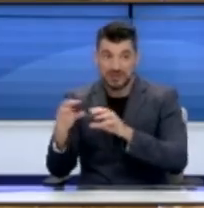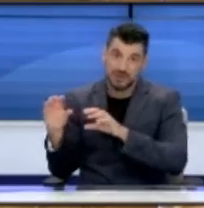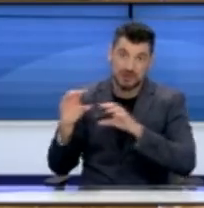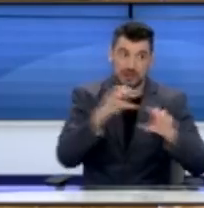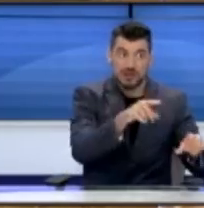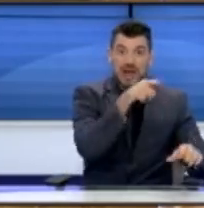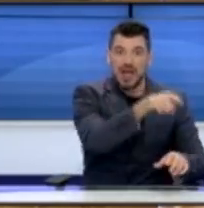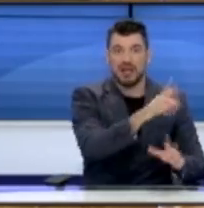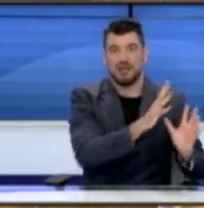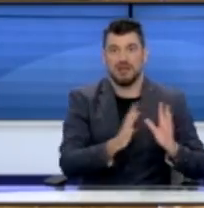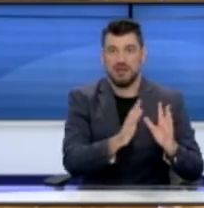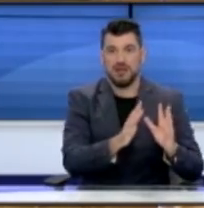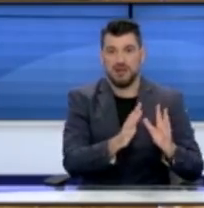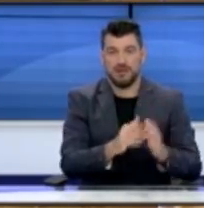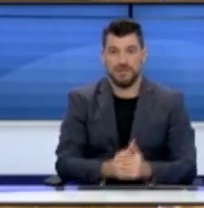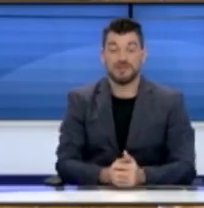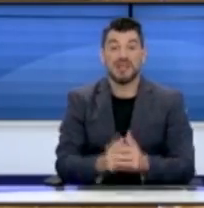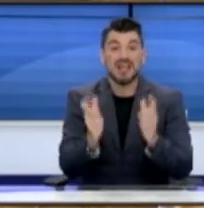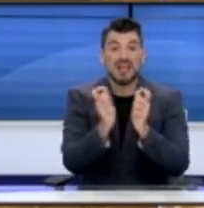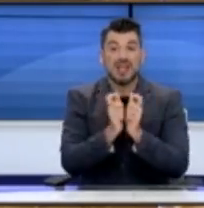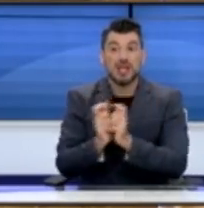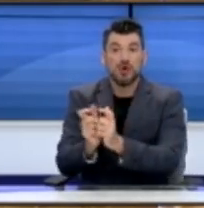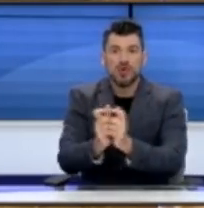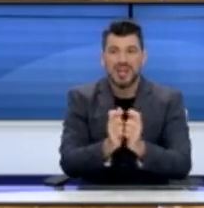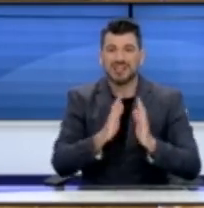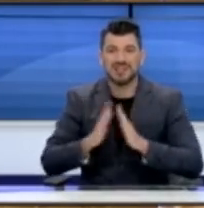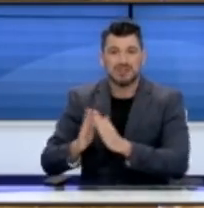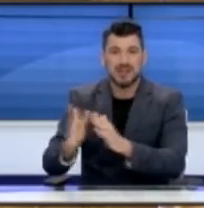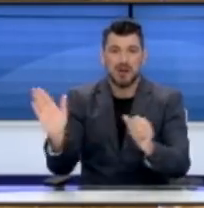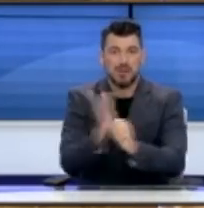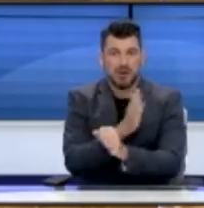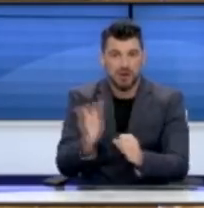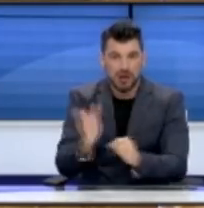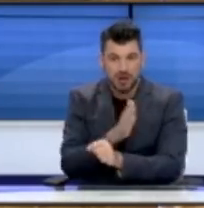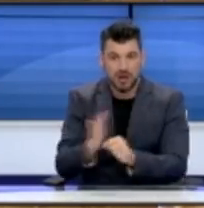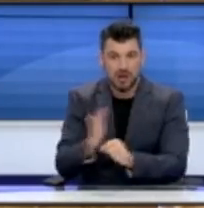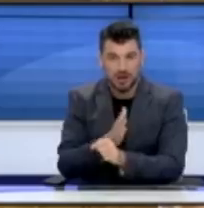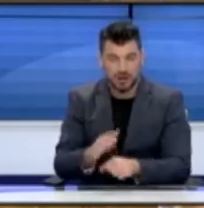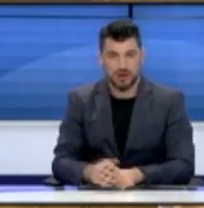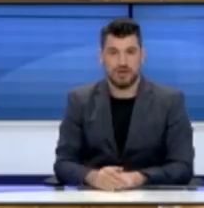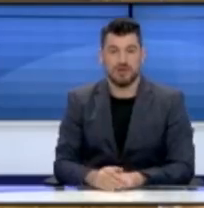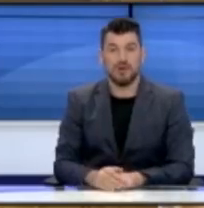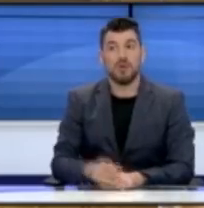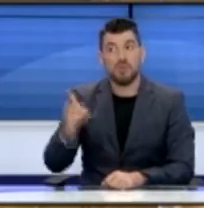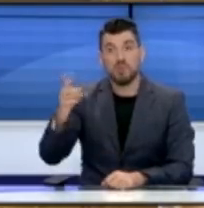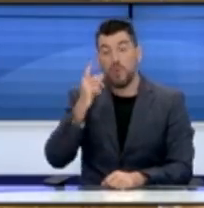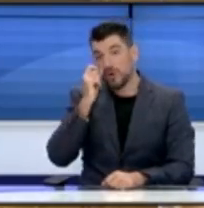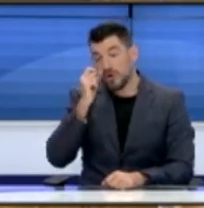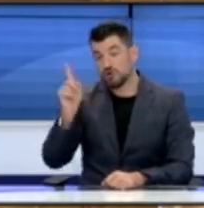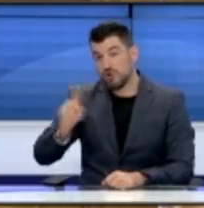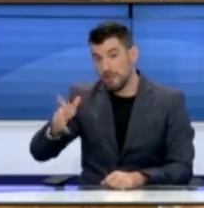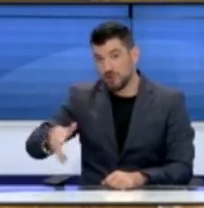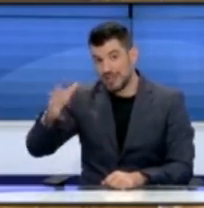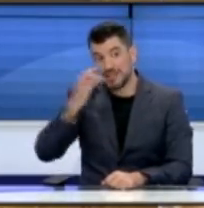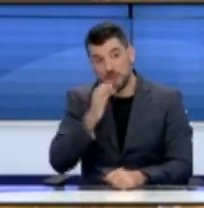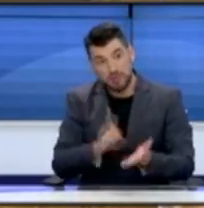που καταστράφηκαν, το να ξανακερδίσουμε ό,τι χάσαμε και να τα ξαναναστήσουμε, που είπε ο κύριος Μητσοτάκης, ξέρετε